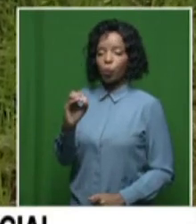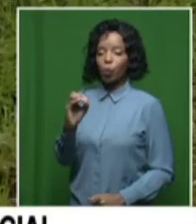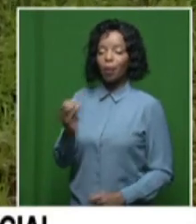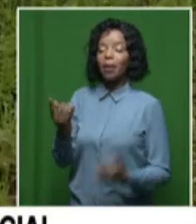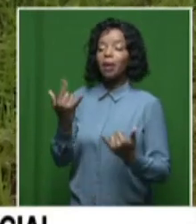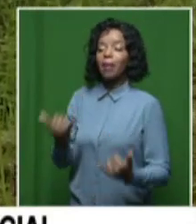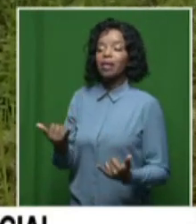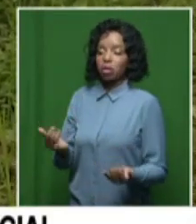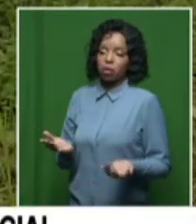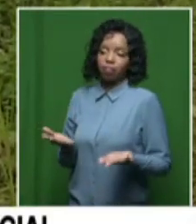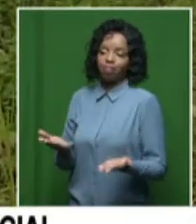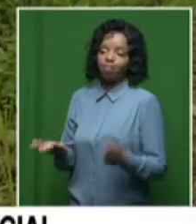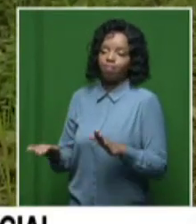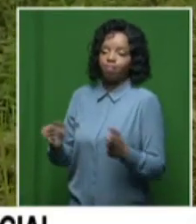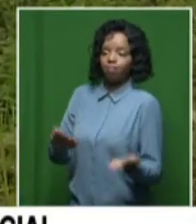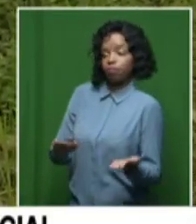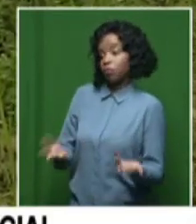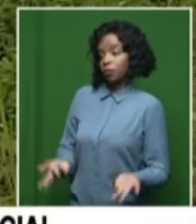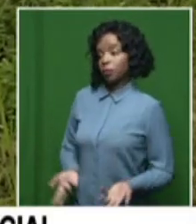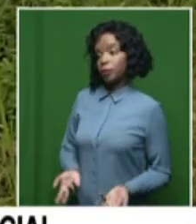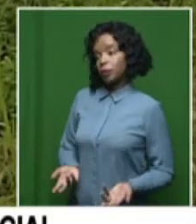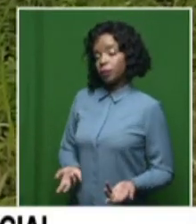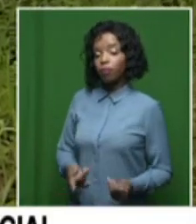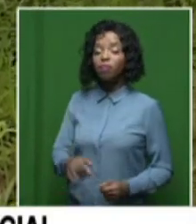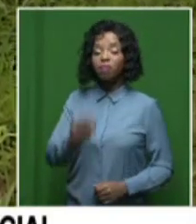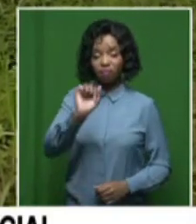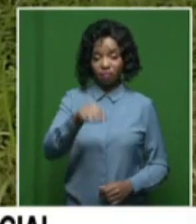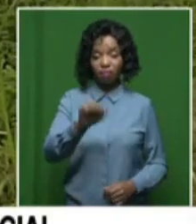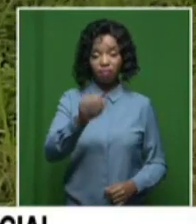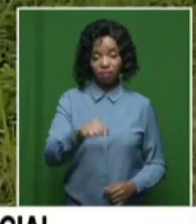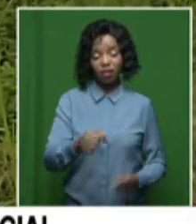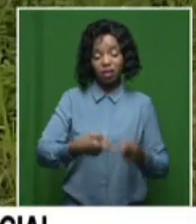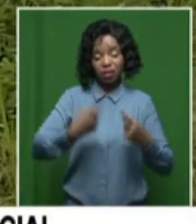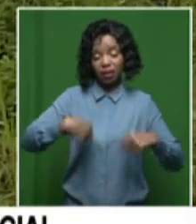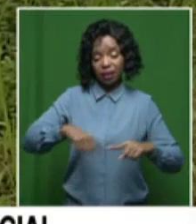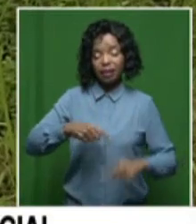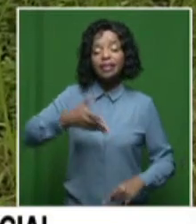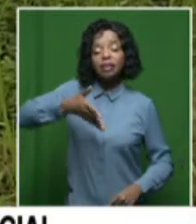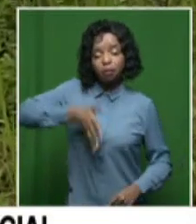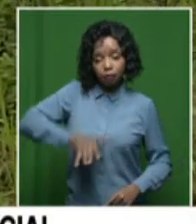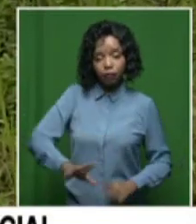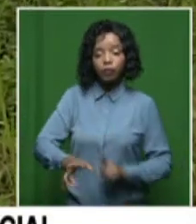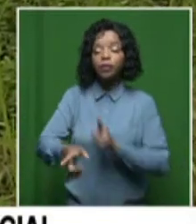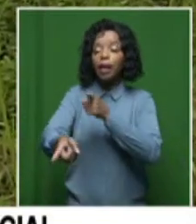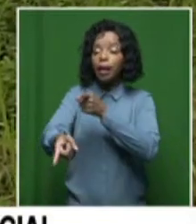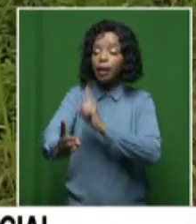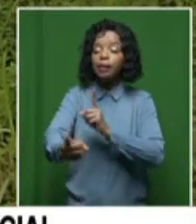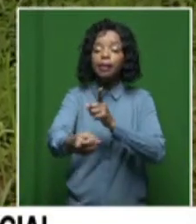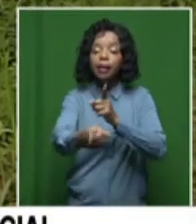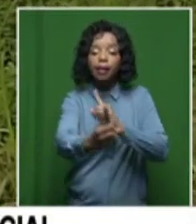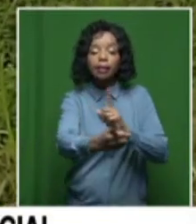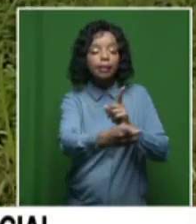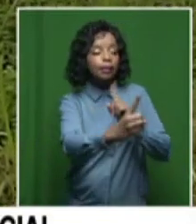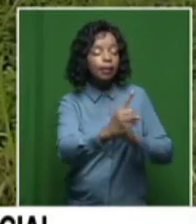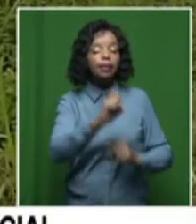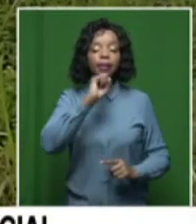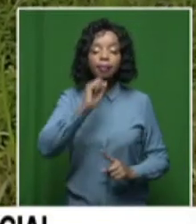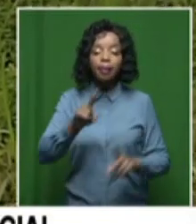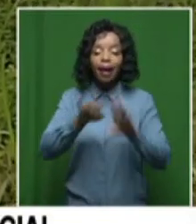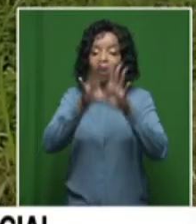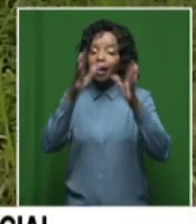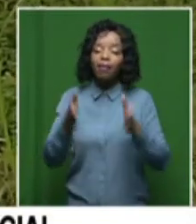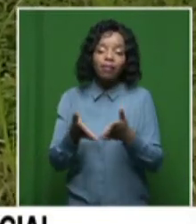sekunjena ngoku. Yeah, izona impendulo zona siyazifuna. Yingakho vele sayakela yonke into ezandleni